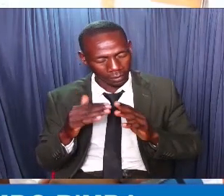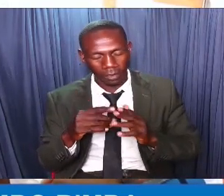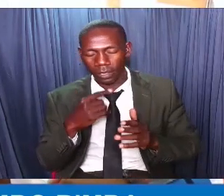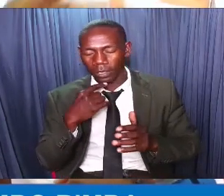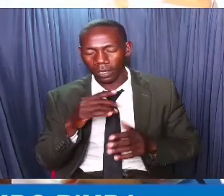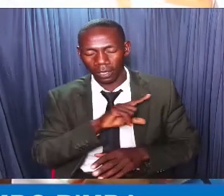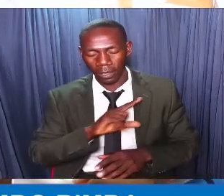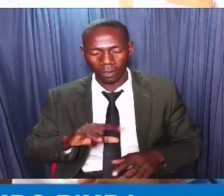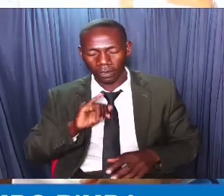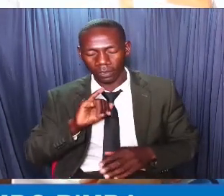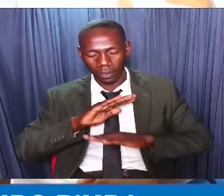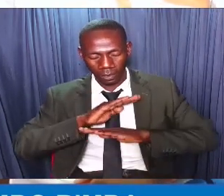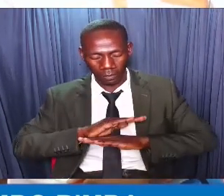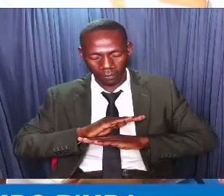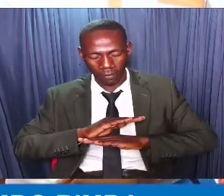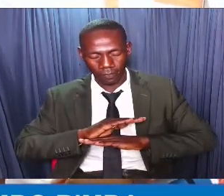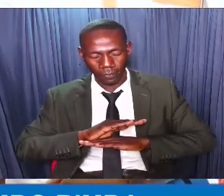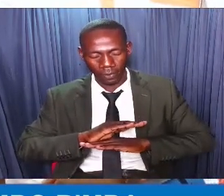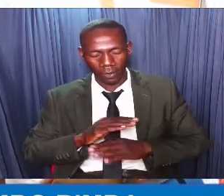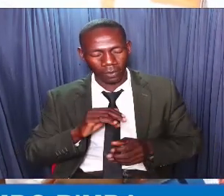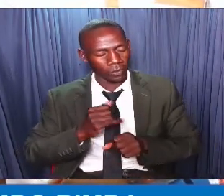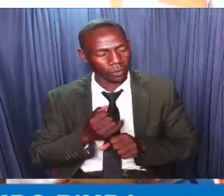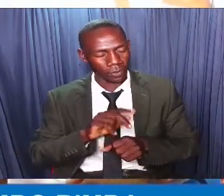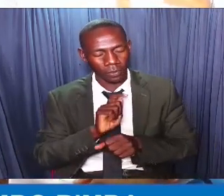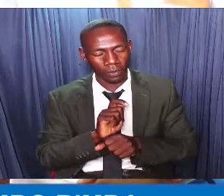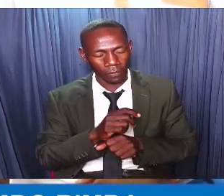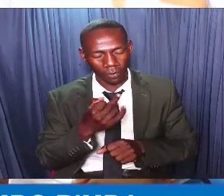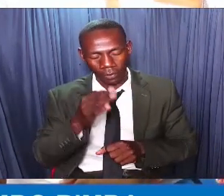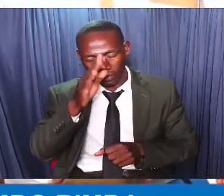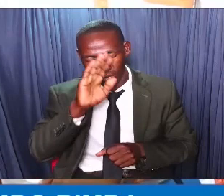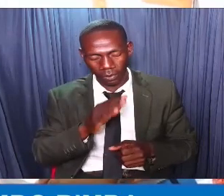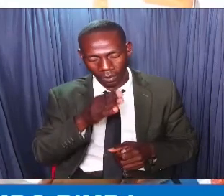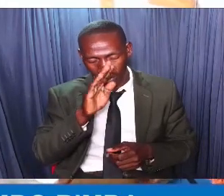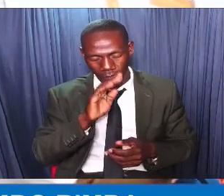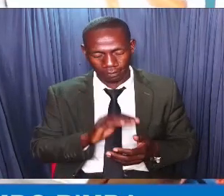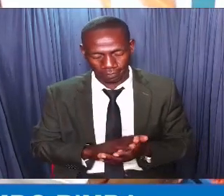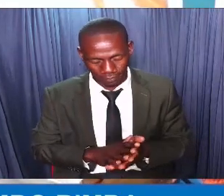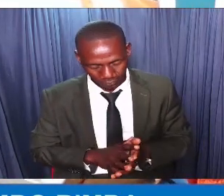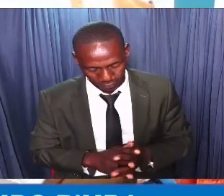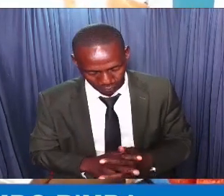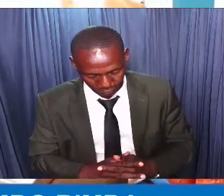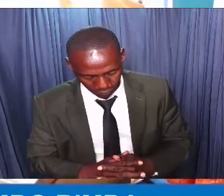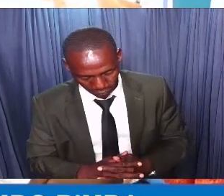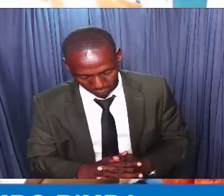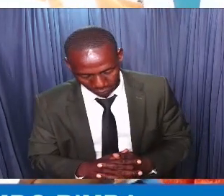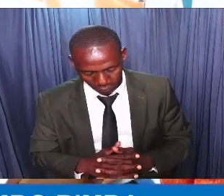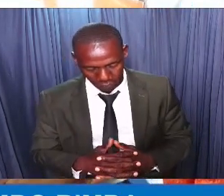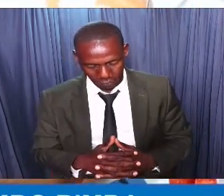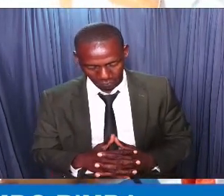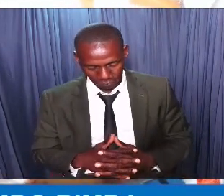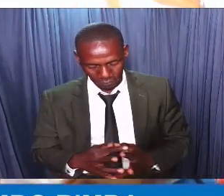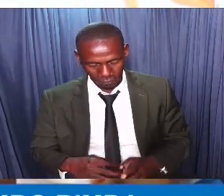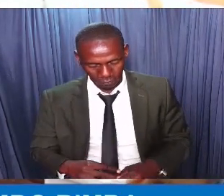Mwambie tell God it's enough. Because you're corrupting the Baba temple of the Lord. Mwenyezi Mungu wa mbingu na nchi. Ona